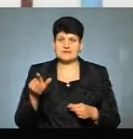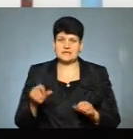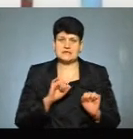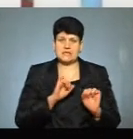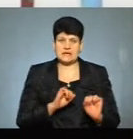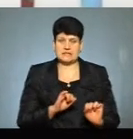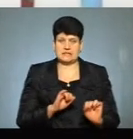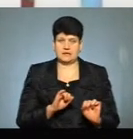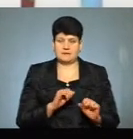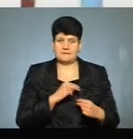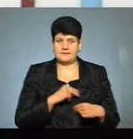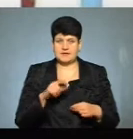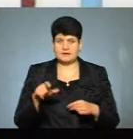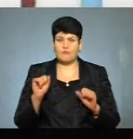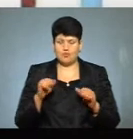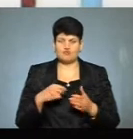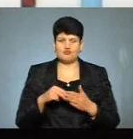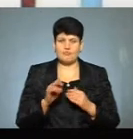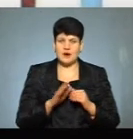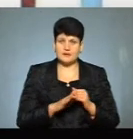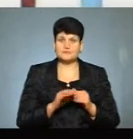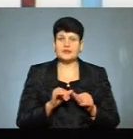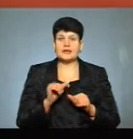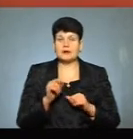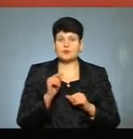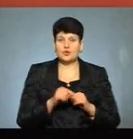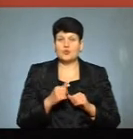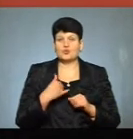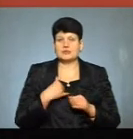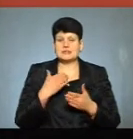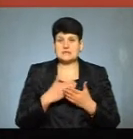захворювання, можуть закупляти. І, крім того, в нас є